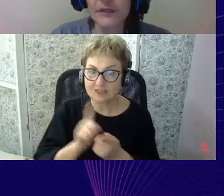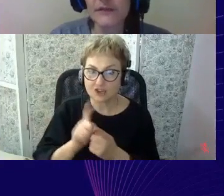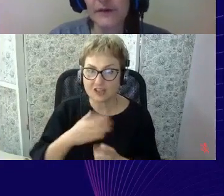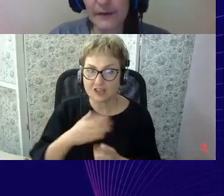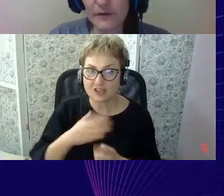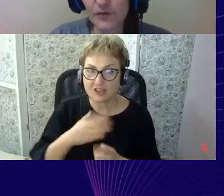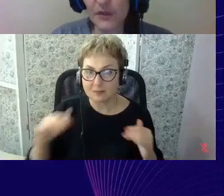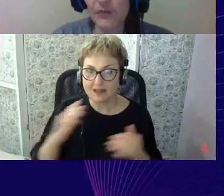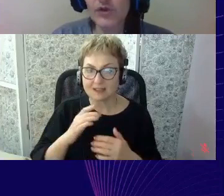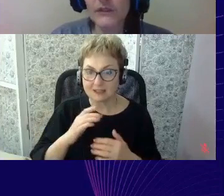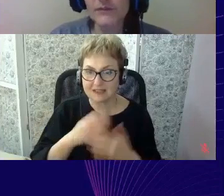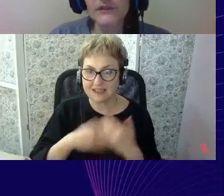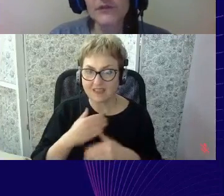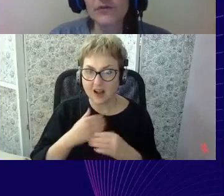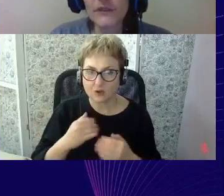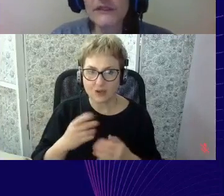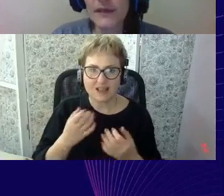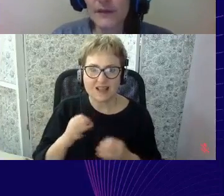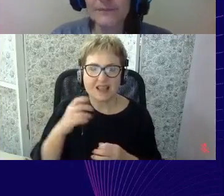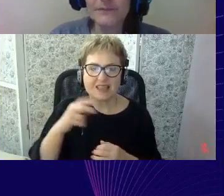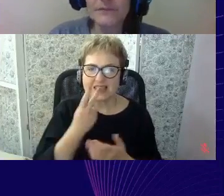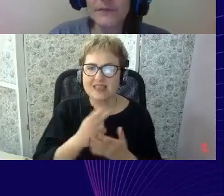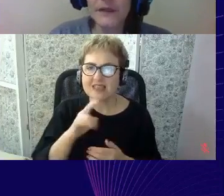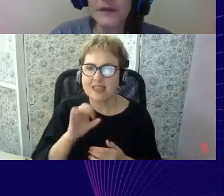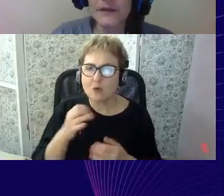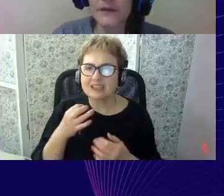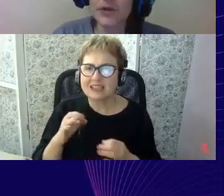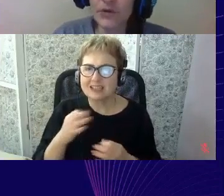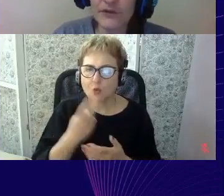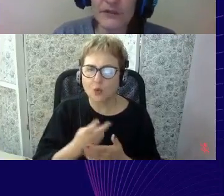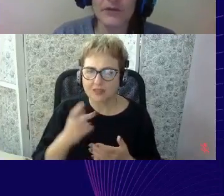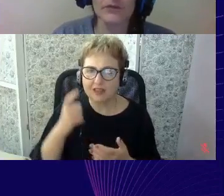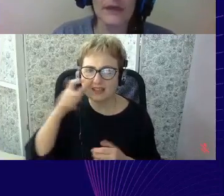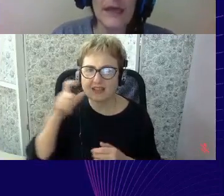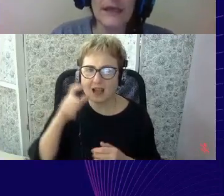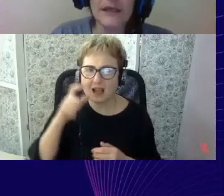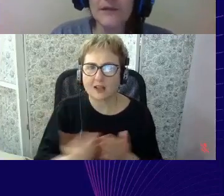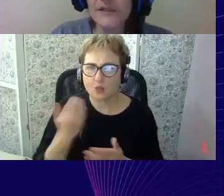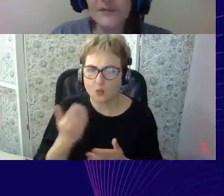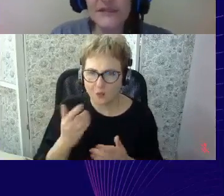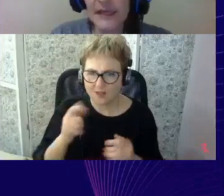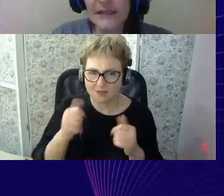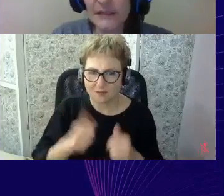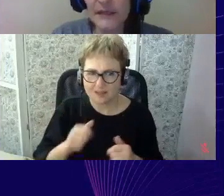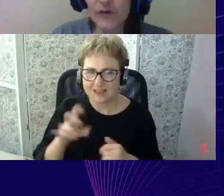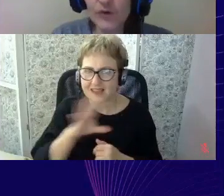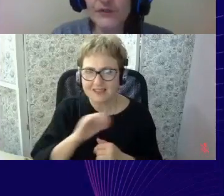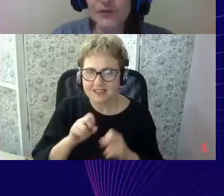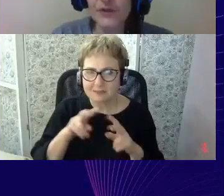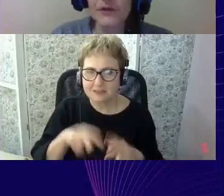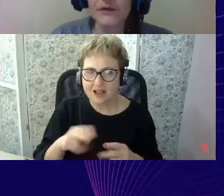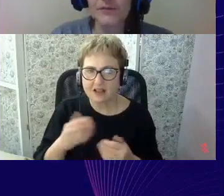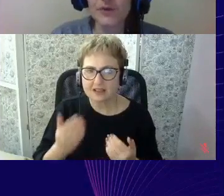наши ребята с инвалидностью, потому что демонстрационный экзамен – это новый институт, и не все специальности